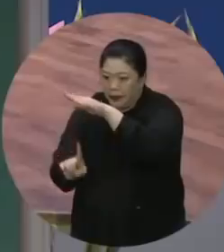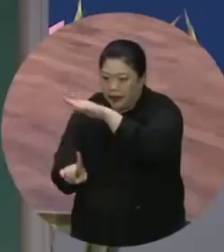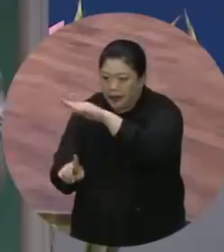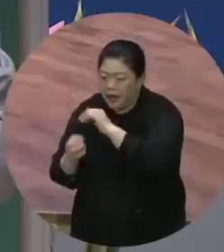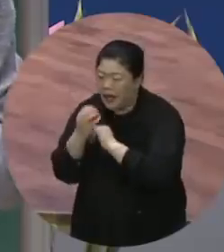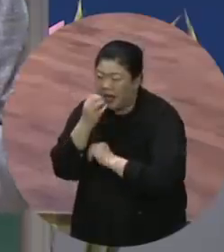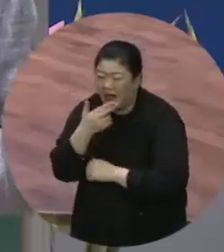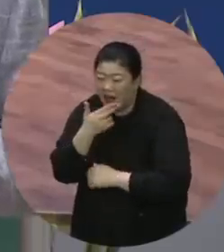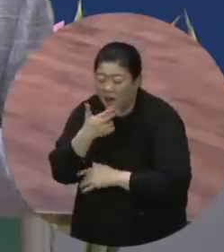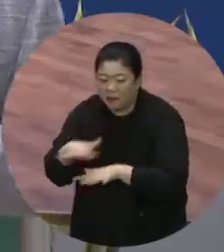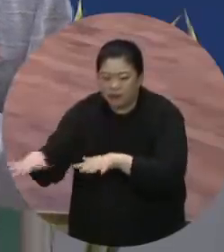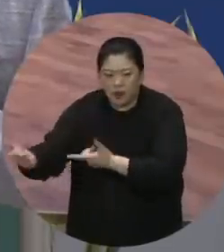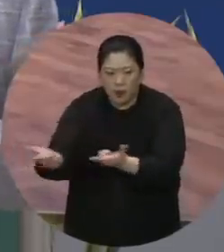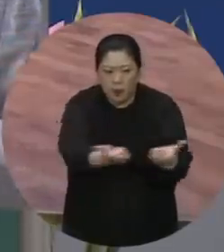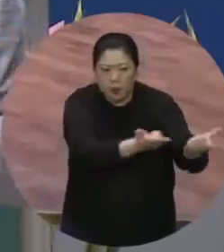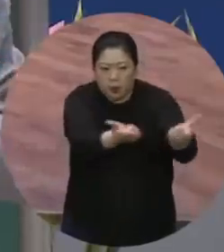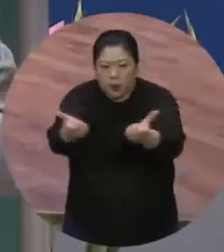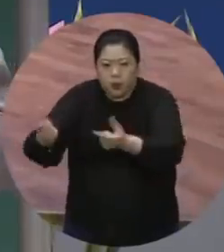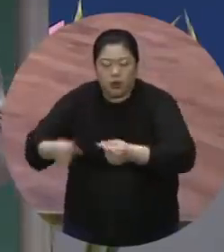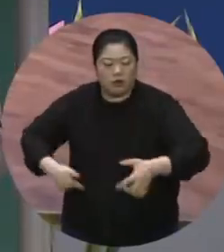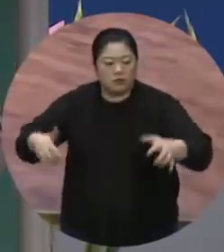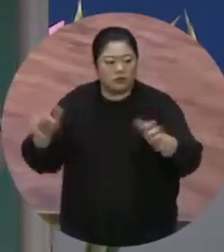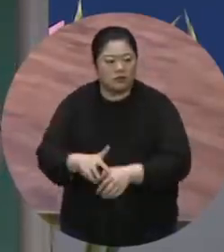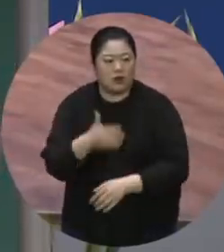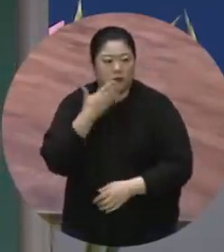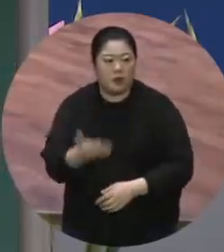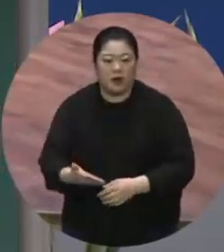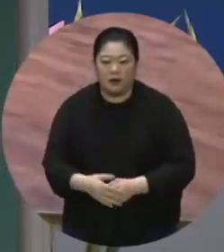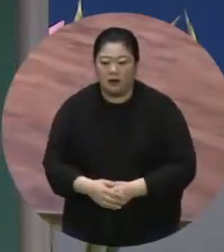하나님 앞에 우리가 정말 이 37